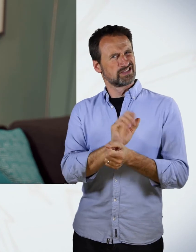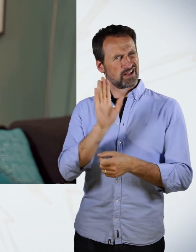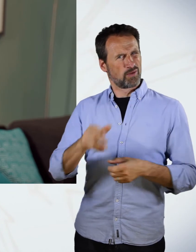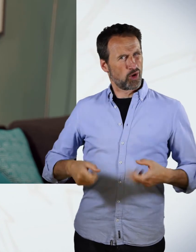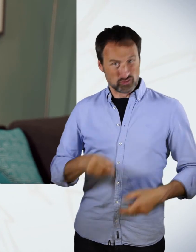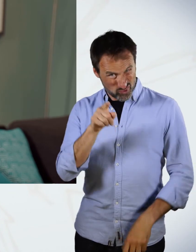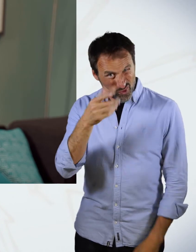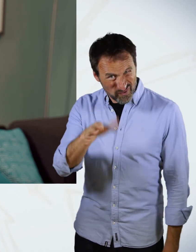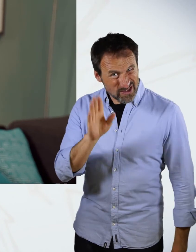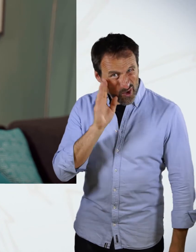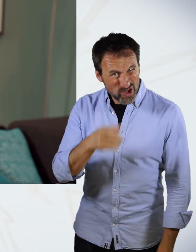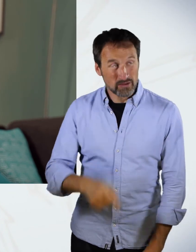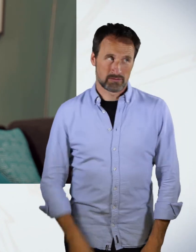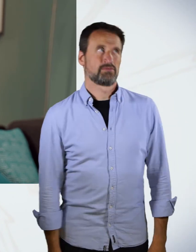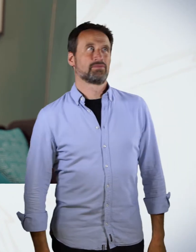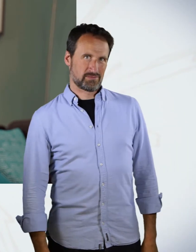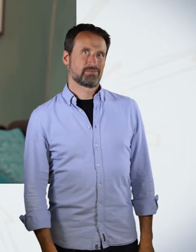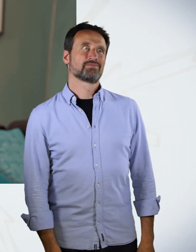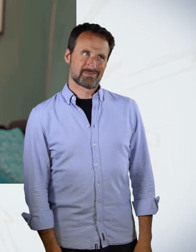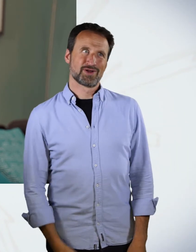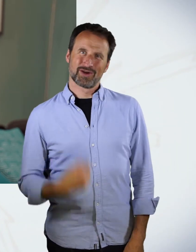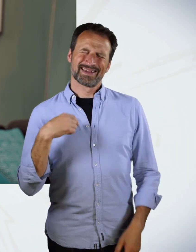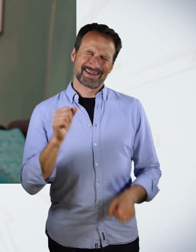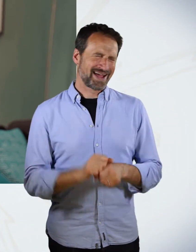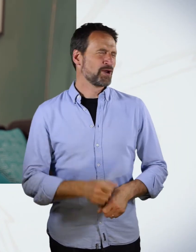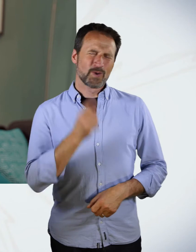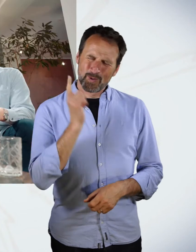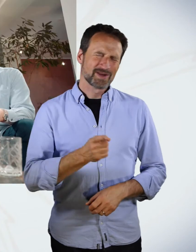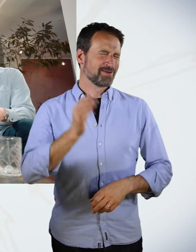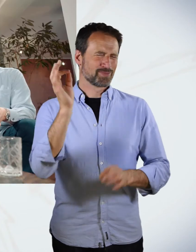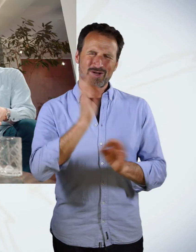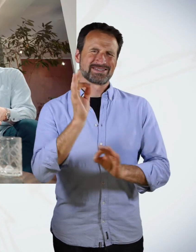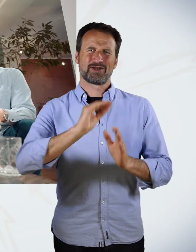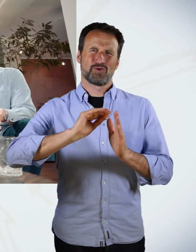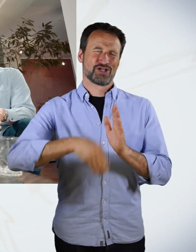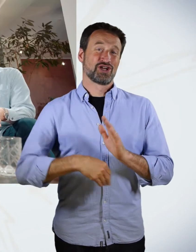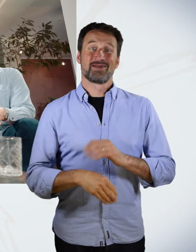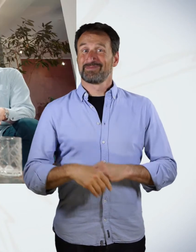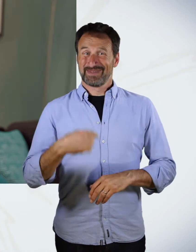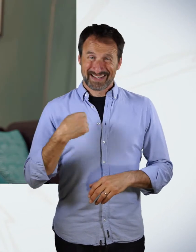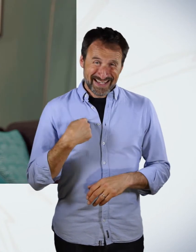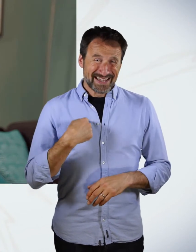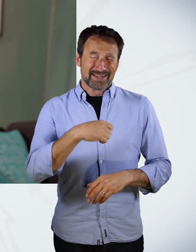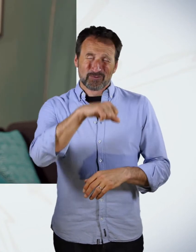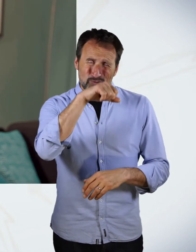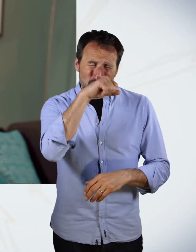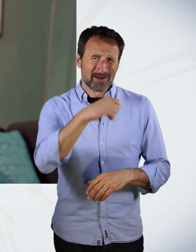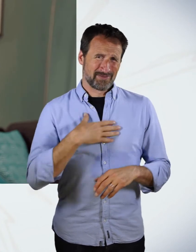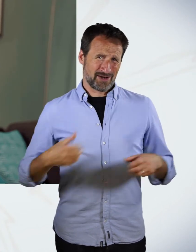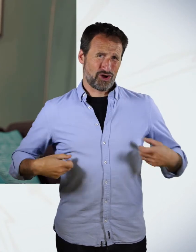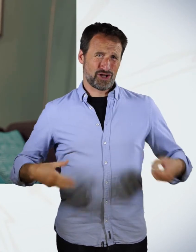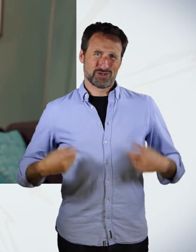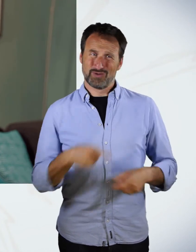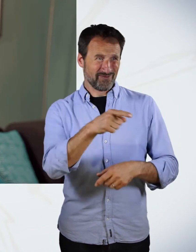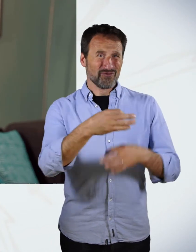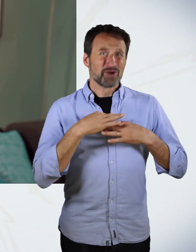schon gemacht? Oh ja, auf jeden Fall. Und ich kann es zu 100% unterschreiben. Mein Rollstuhl, den liebe ich über alles und der bedeutet auf jeden Fall